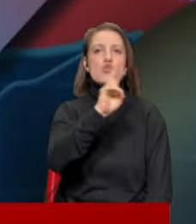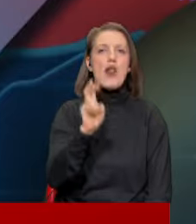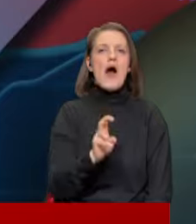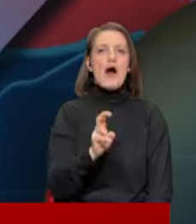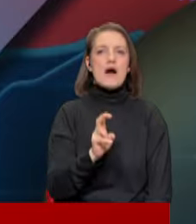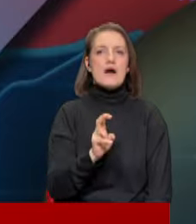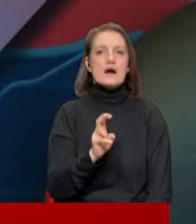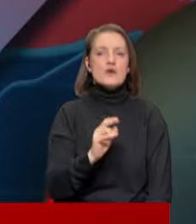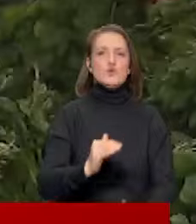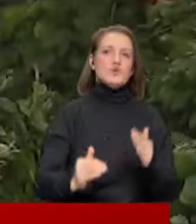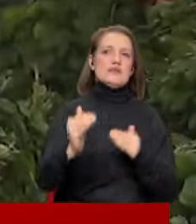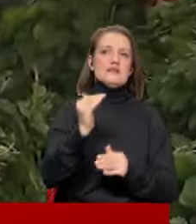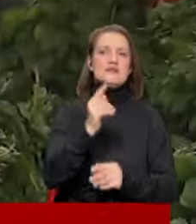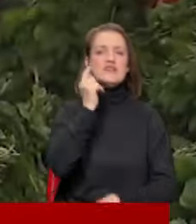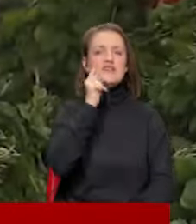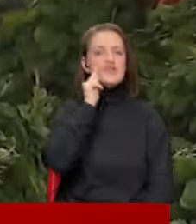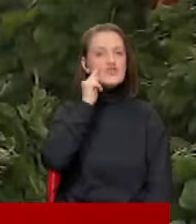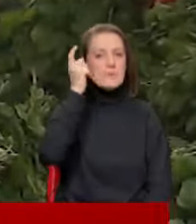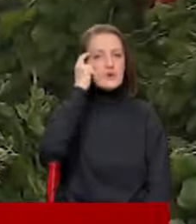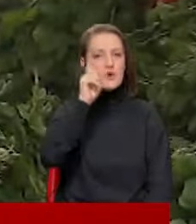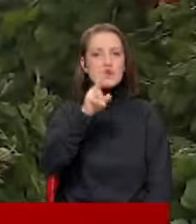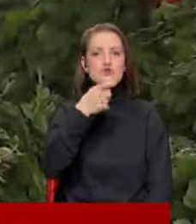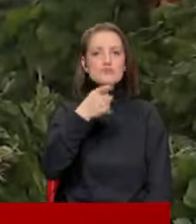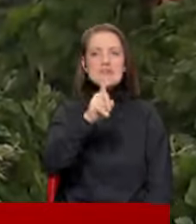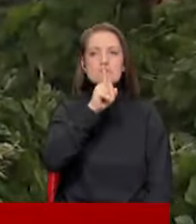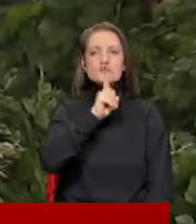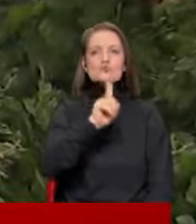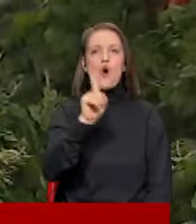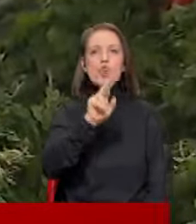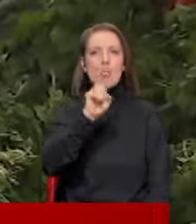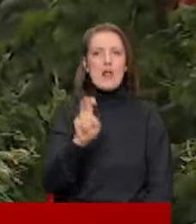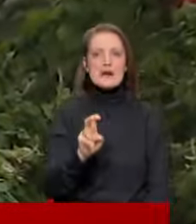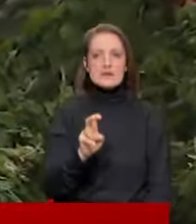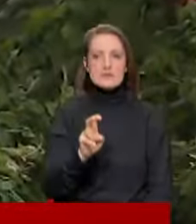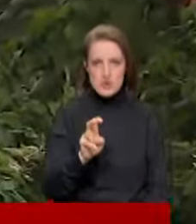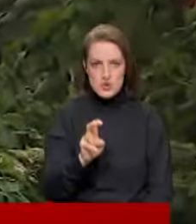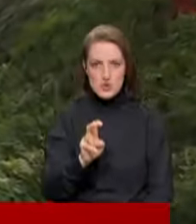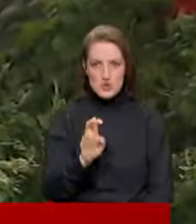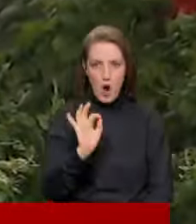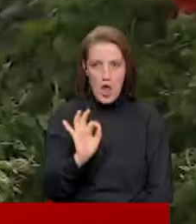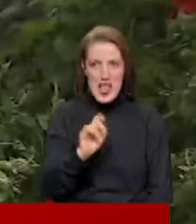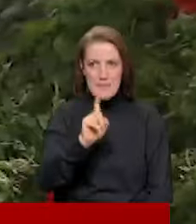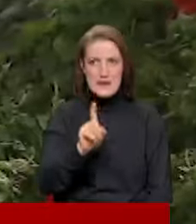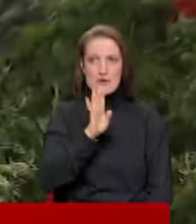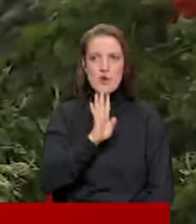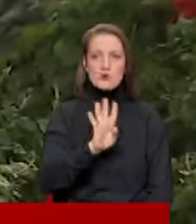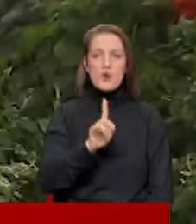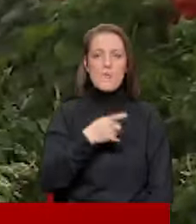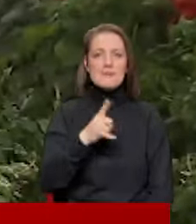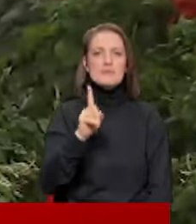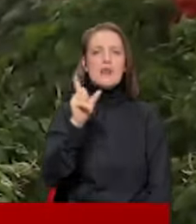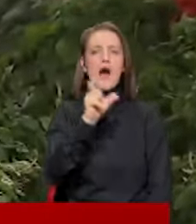dolara yükselttik kişi başına 13.10 dolar düşüyor Muş diye konuşalım 410.000 L yapıyor